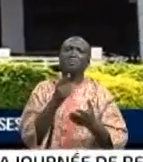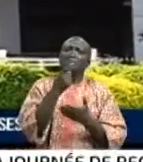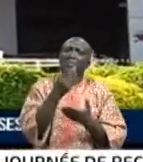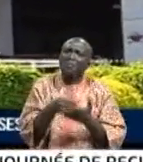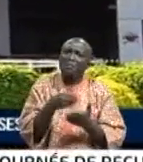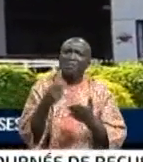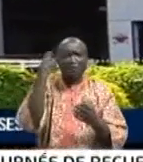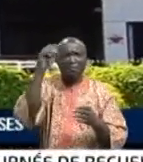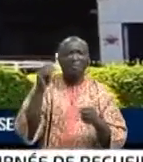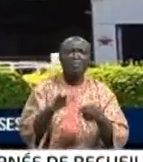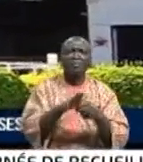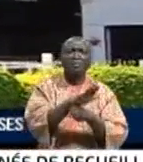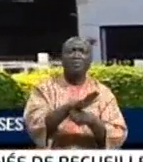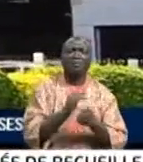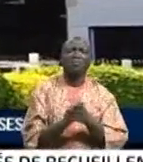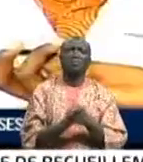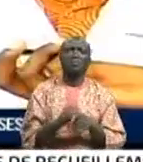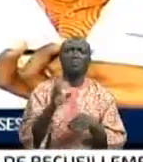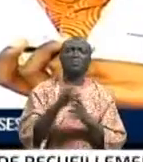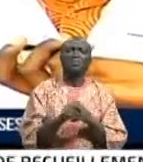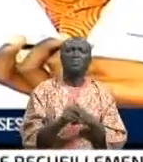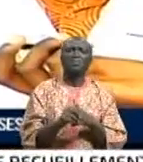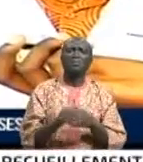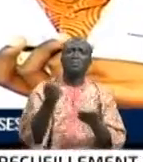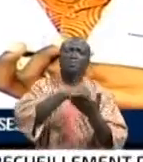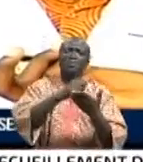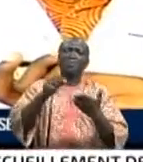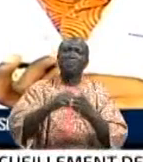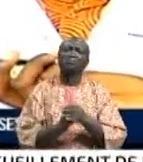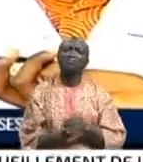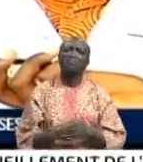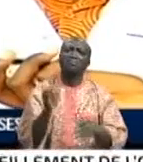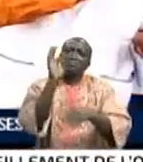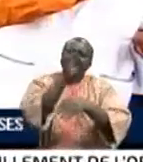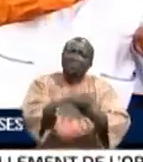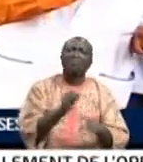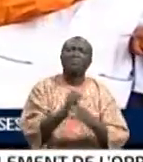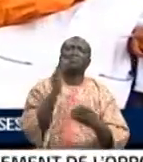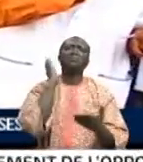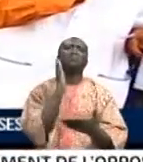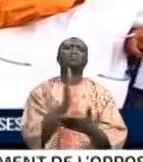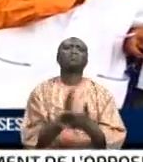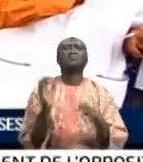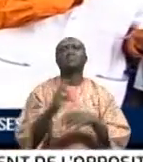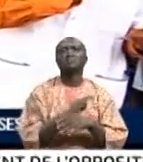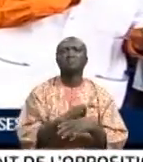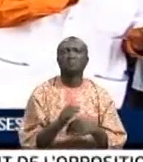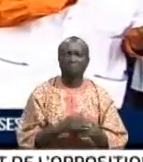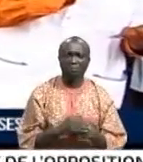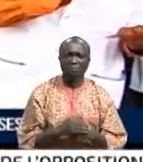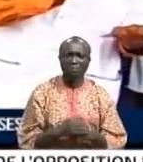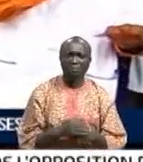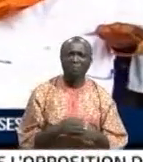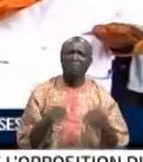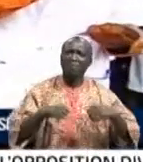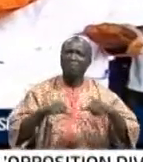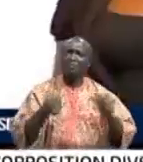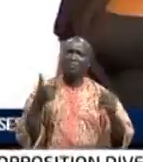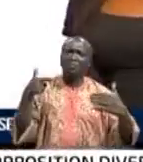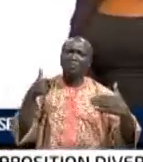leur inscriptions si tu complais pas l'inscription sera obligé d'arrêter ta formation il compte tout cependant intensifier la